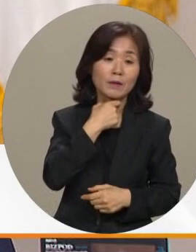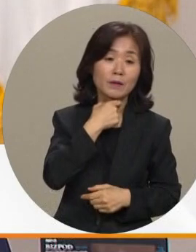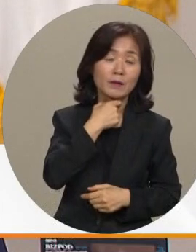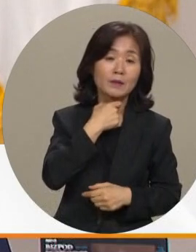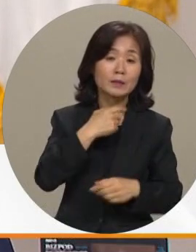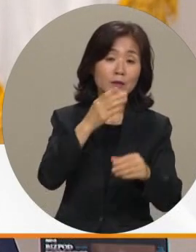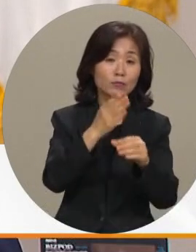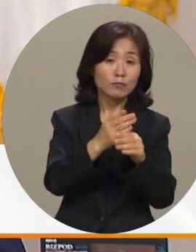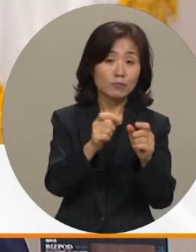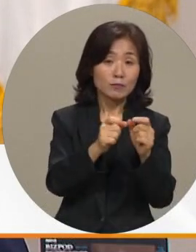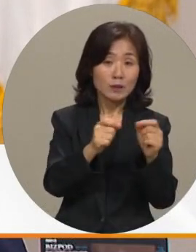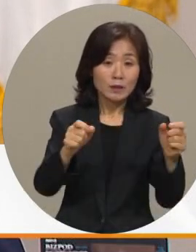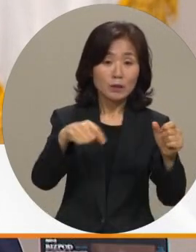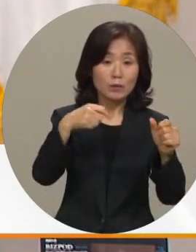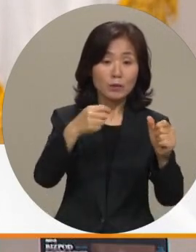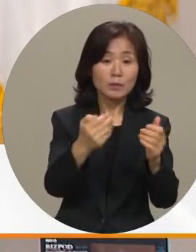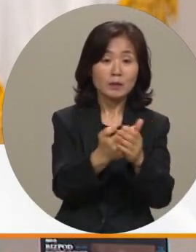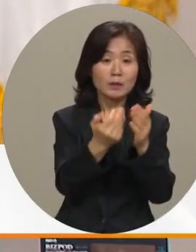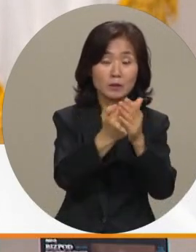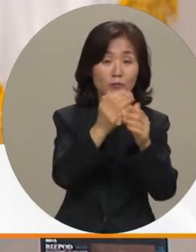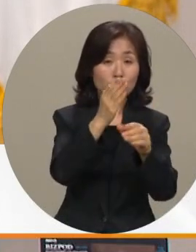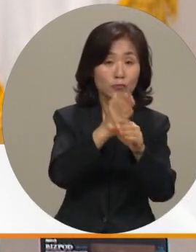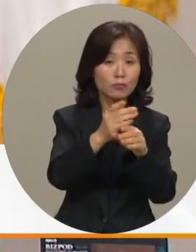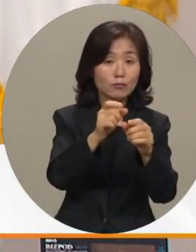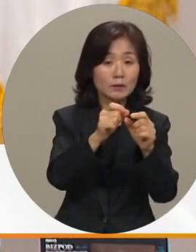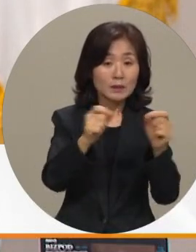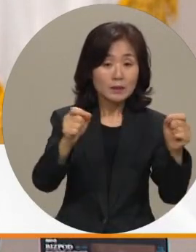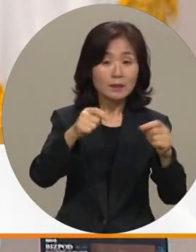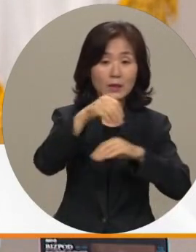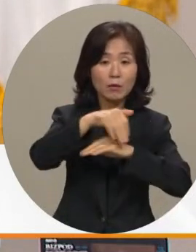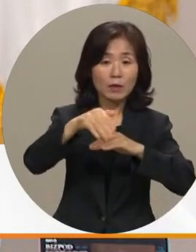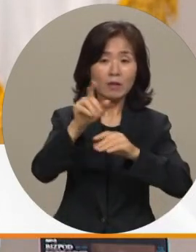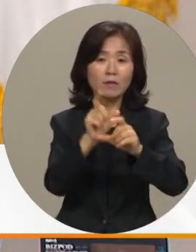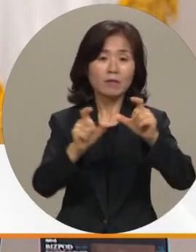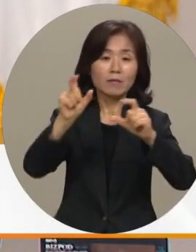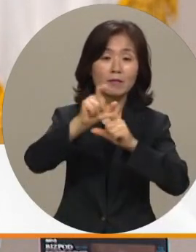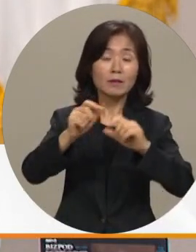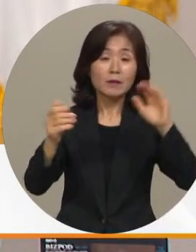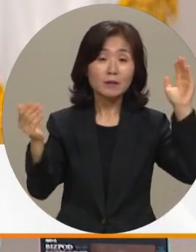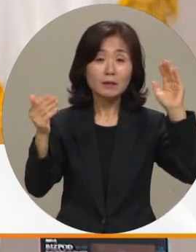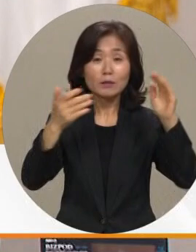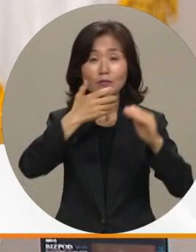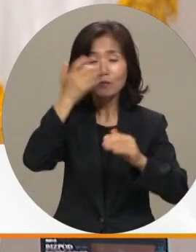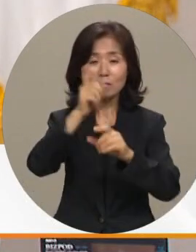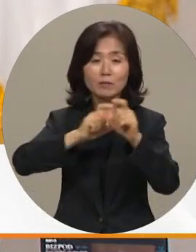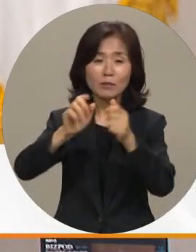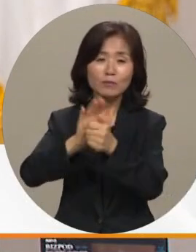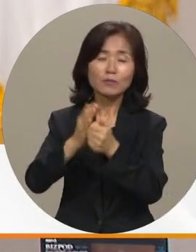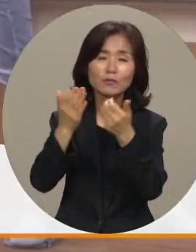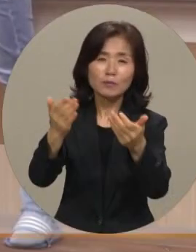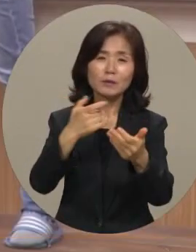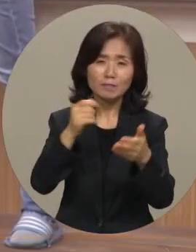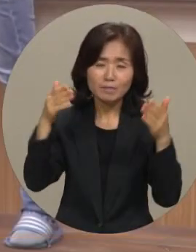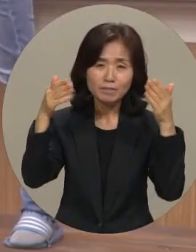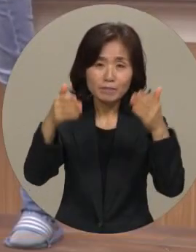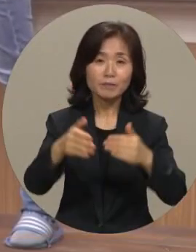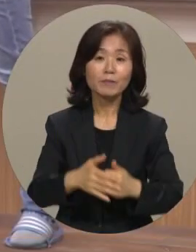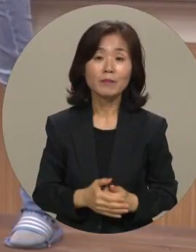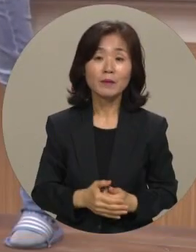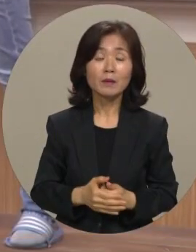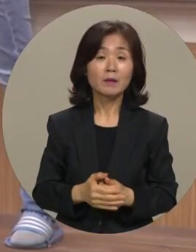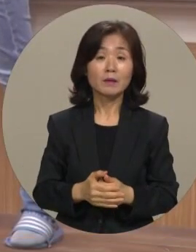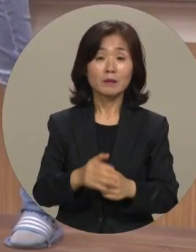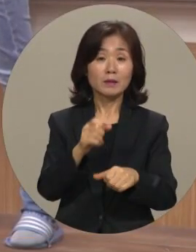계획다 알파를 더해서 우리 아이들에 대해서 꿈을 더 키워 줄 수 있도록 그런 부분에 열중하려고 합니다 이미